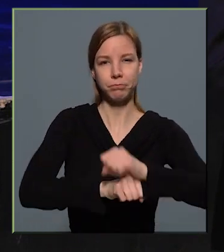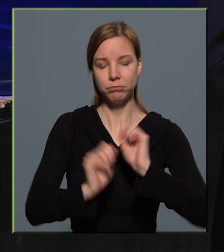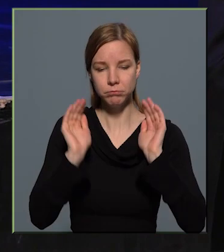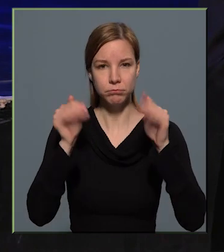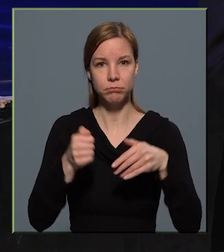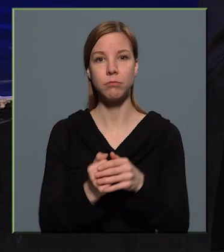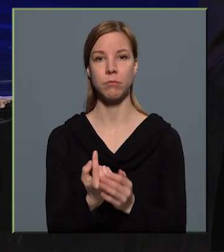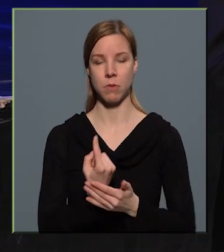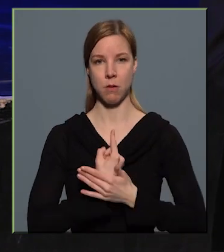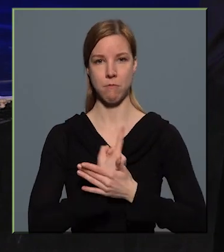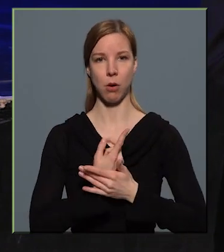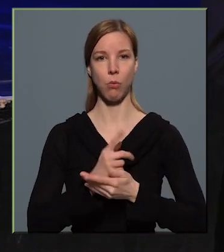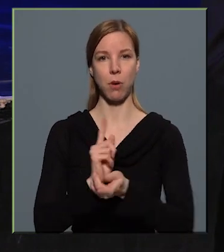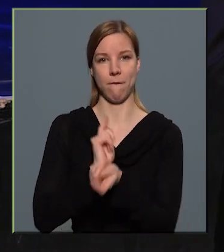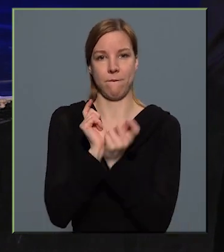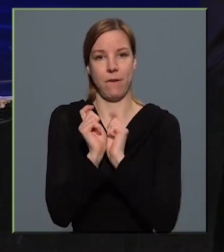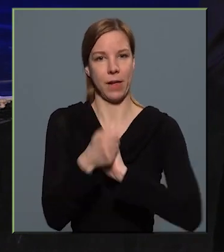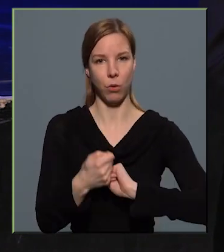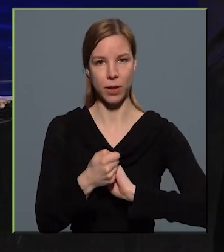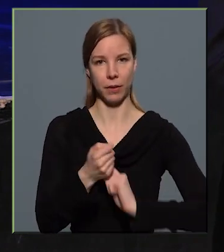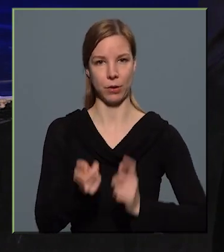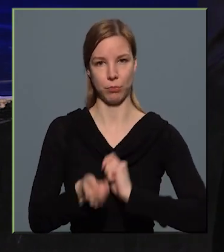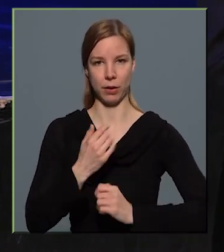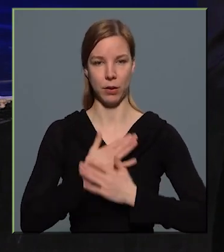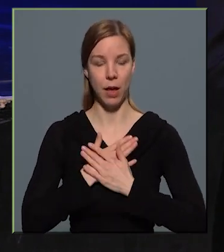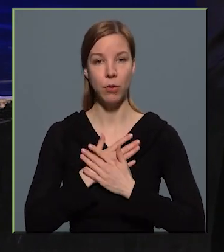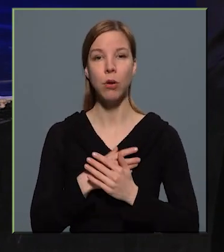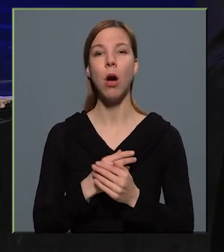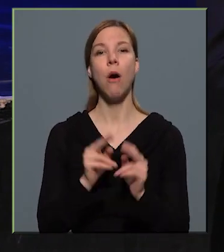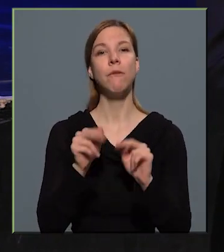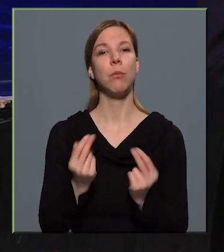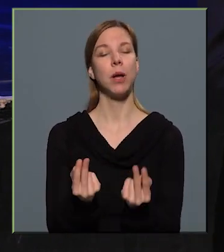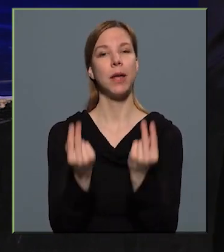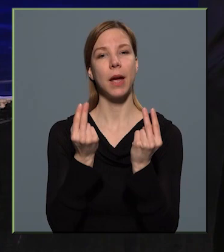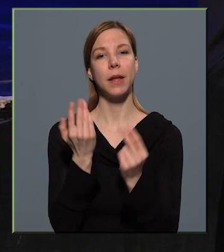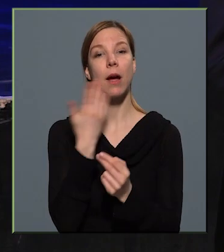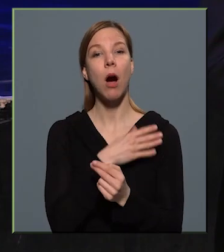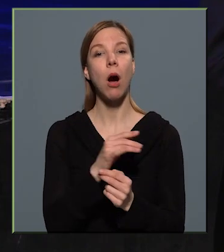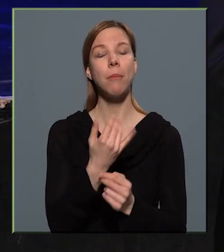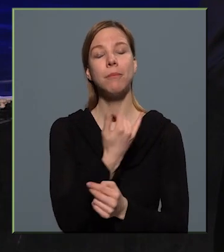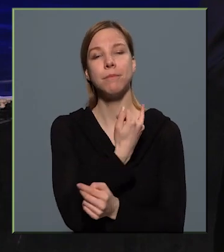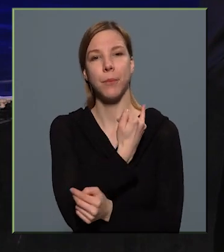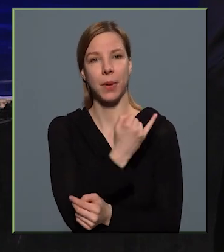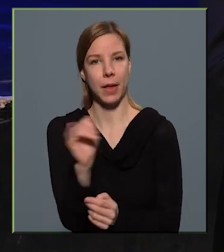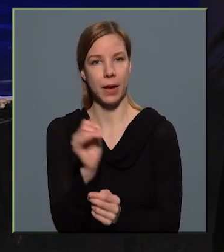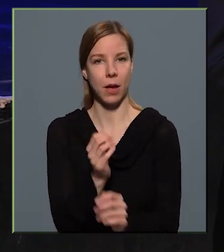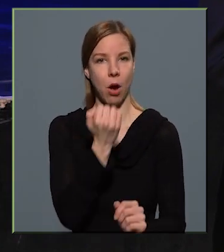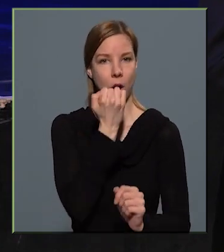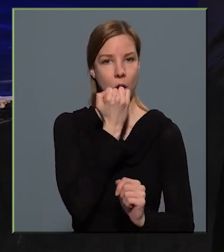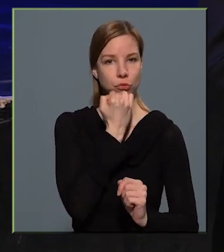a változtatásra. Hogy az igazi érték az, ha mindannyian oda merünk állni a saját, mások számára